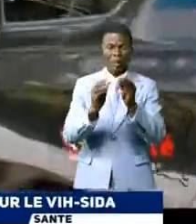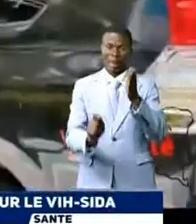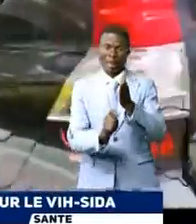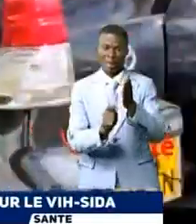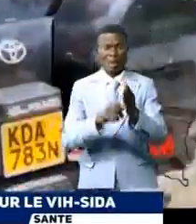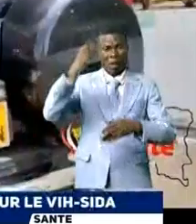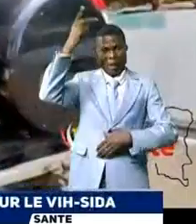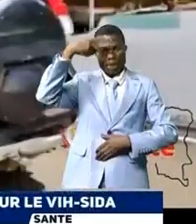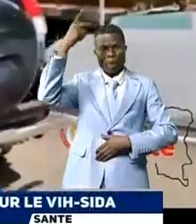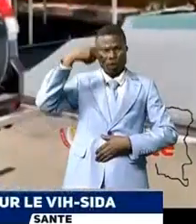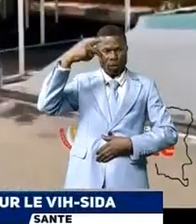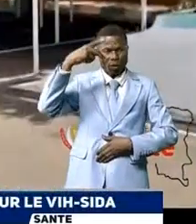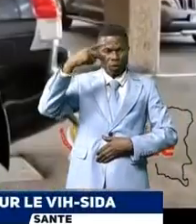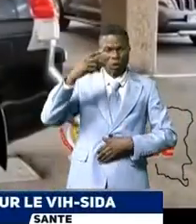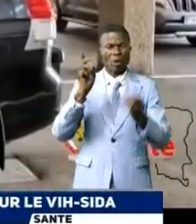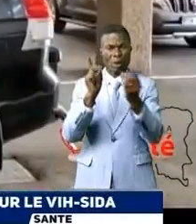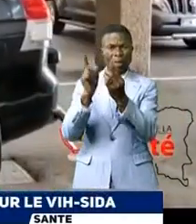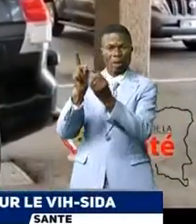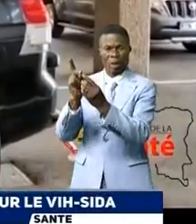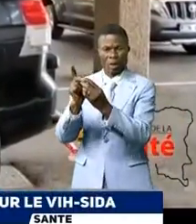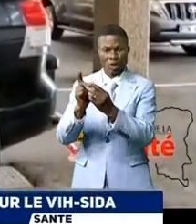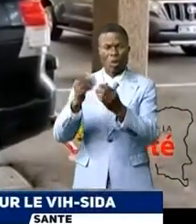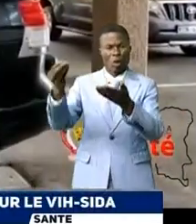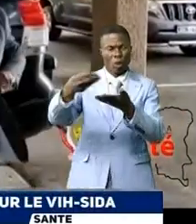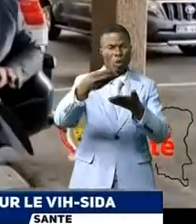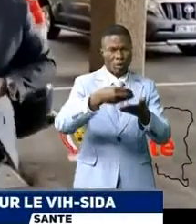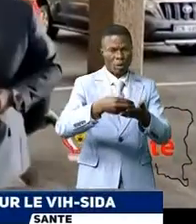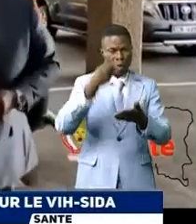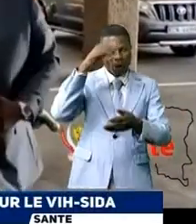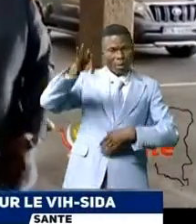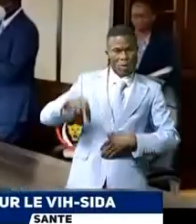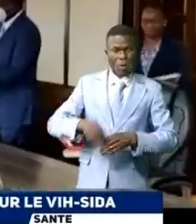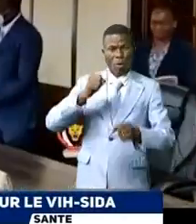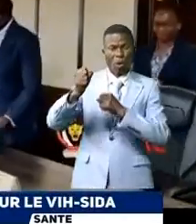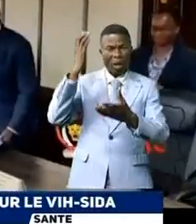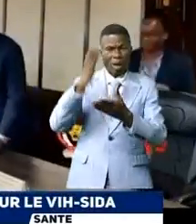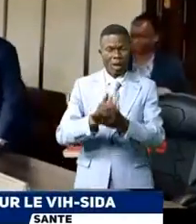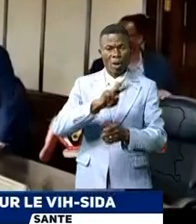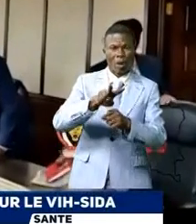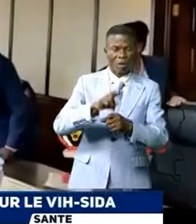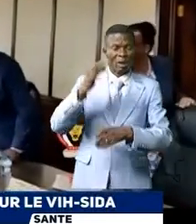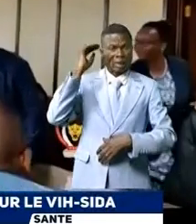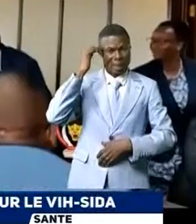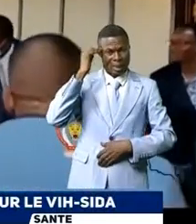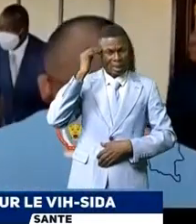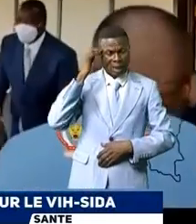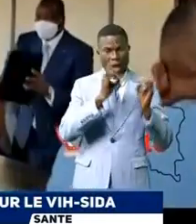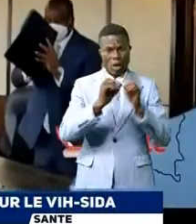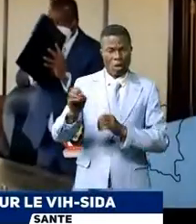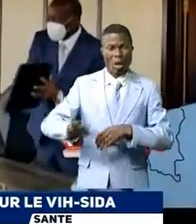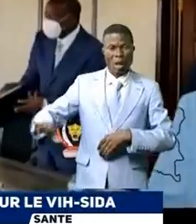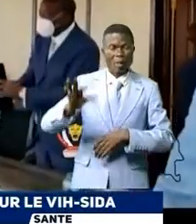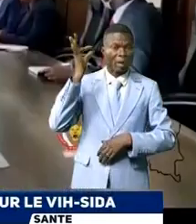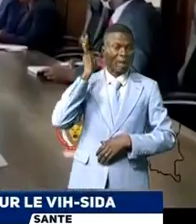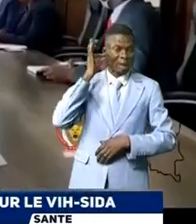et politique des consultations et mobilisations en faveur de la lutte contre le VIH-Sida tenu à Nairobi